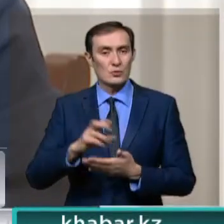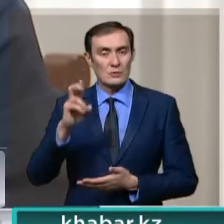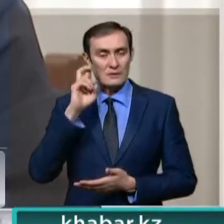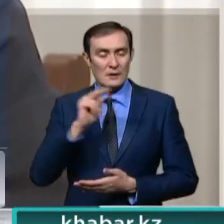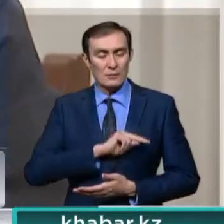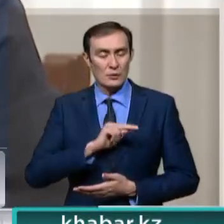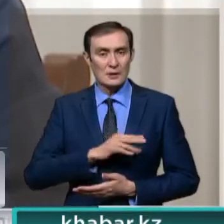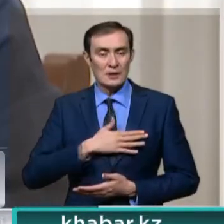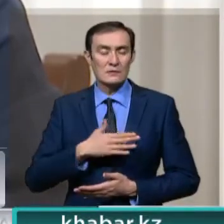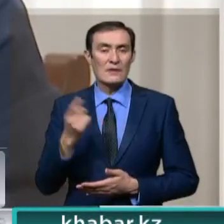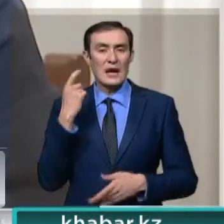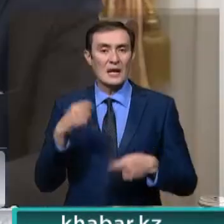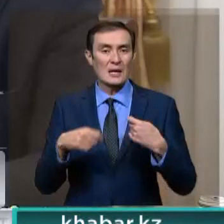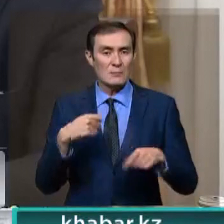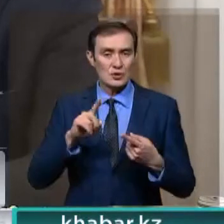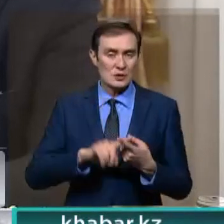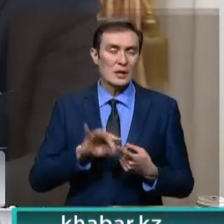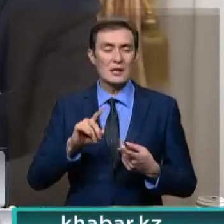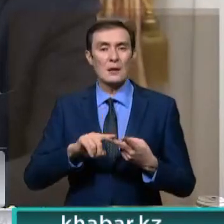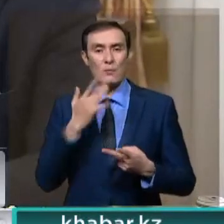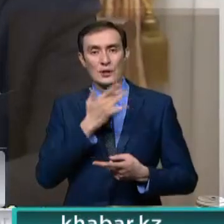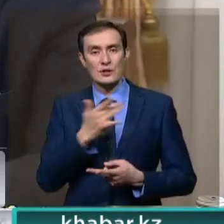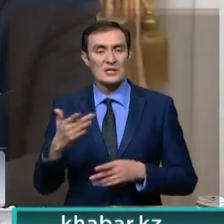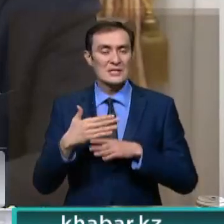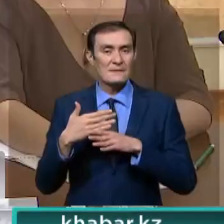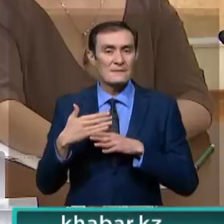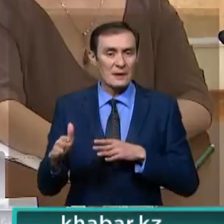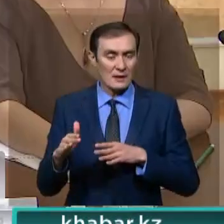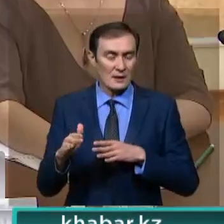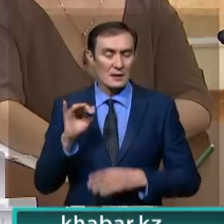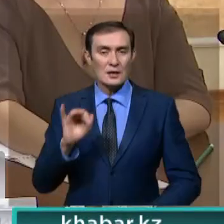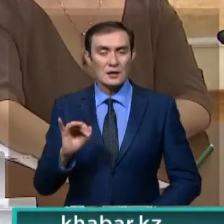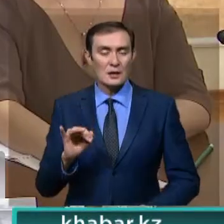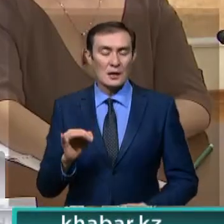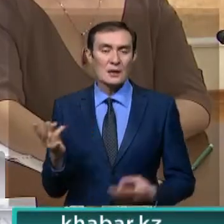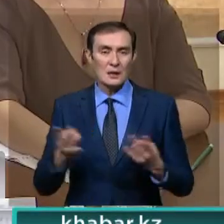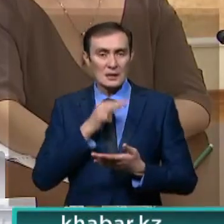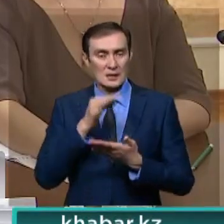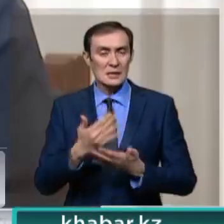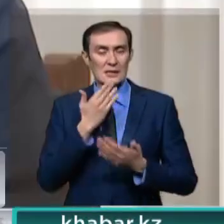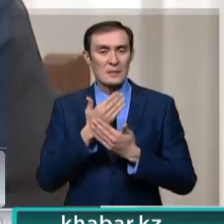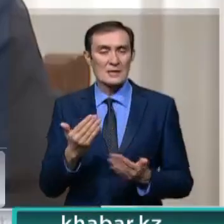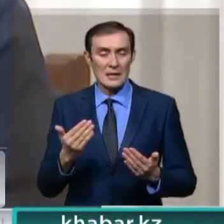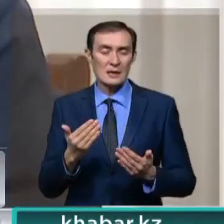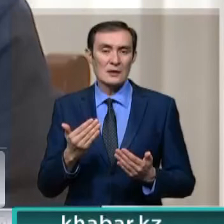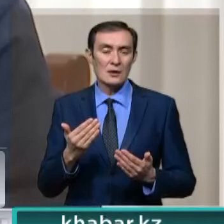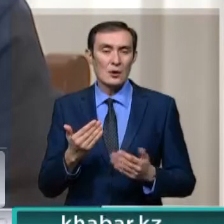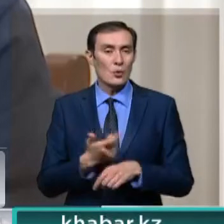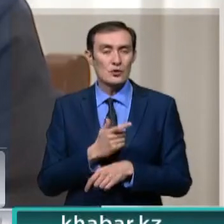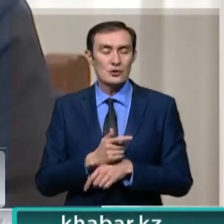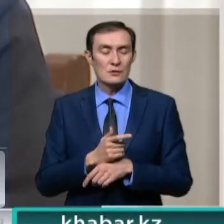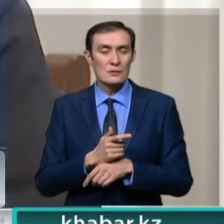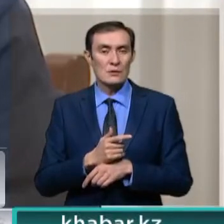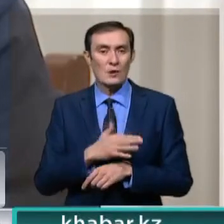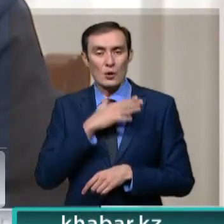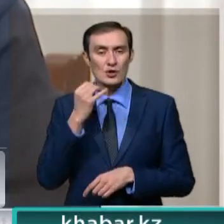как в экономической, так и политической сферах. И нужно сказать, что за последние пару лет очень много